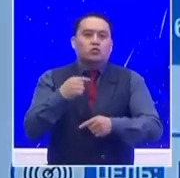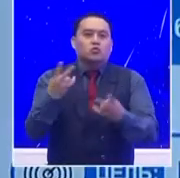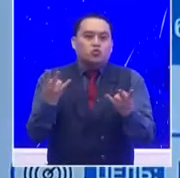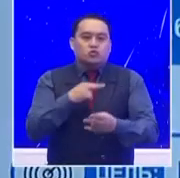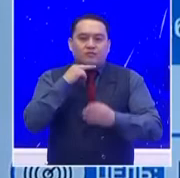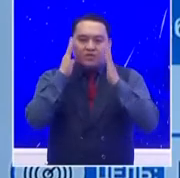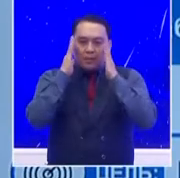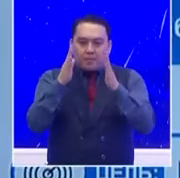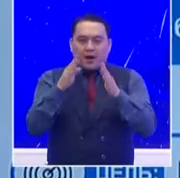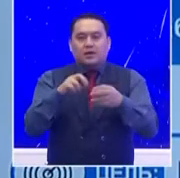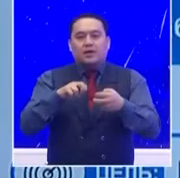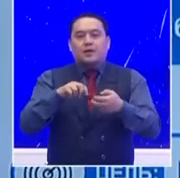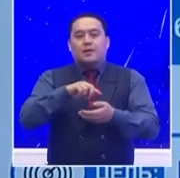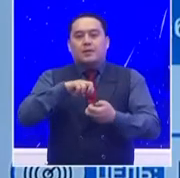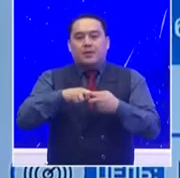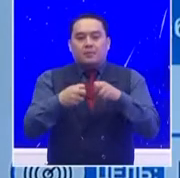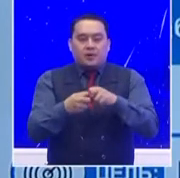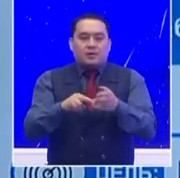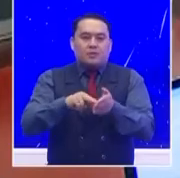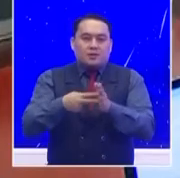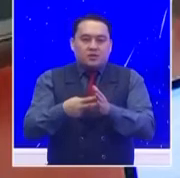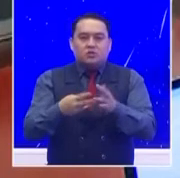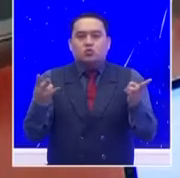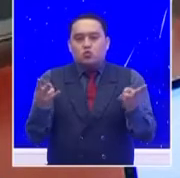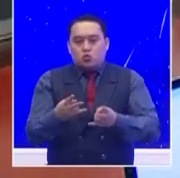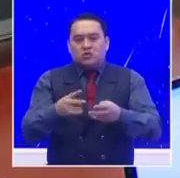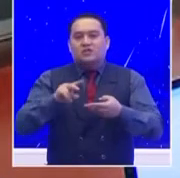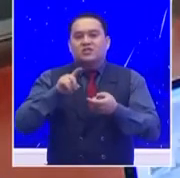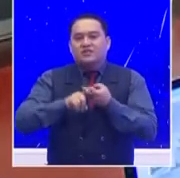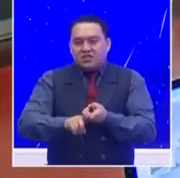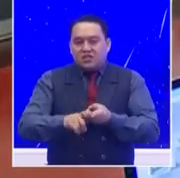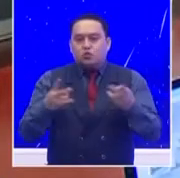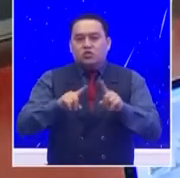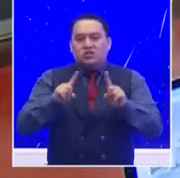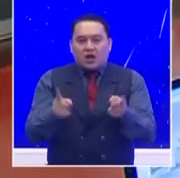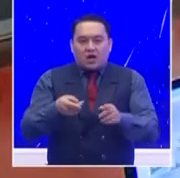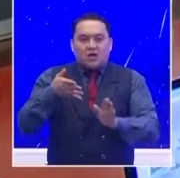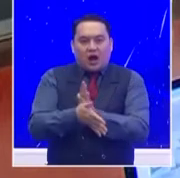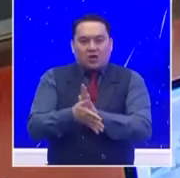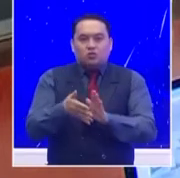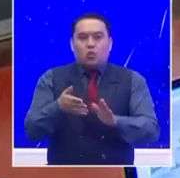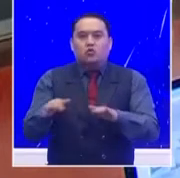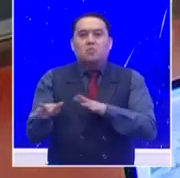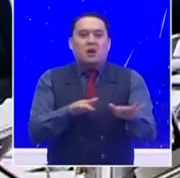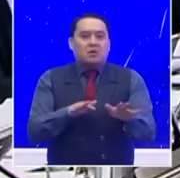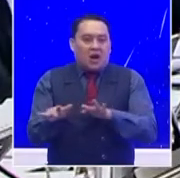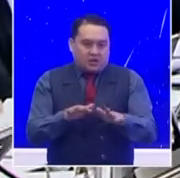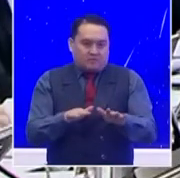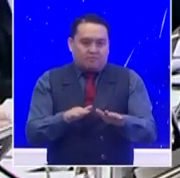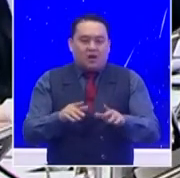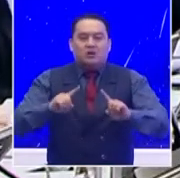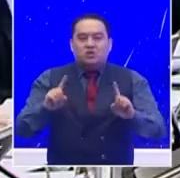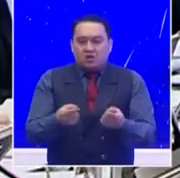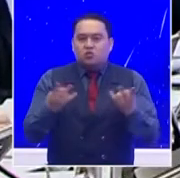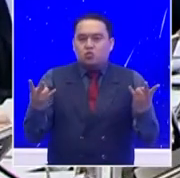внимательно проанализировать эффективность бюджетной политики и в этой связи необходимо сократить расходы на имиджевые мероприятия сейчас